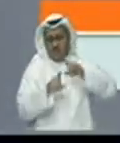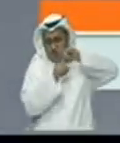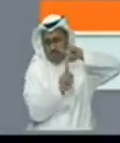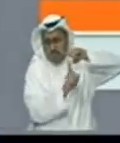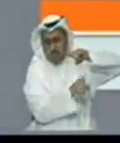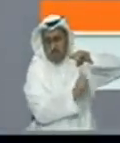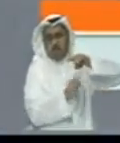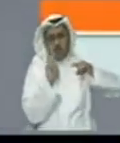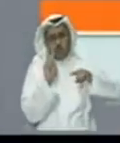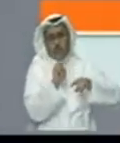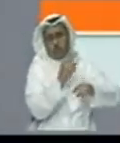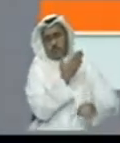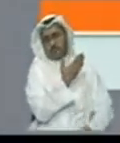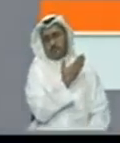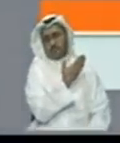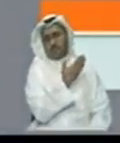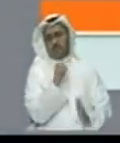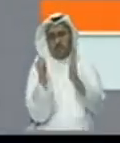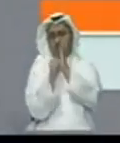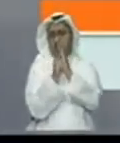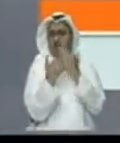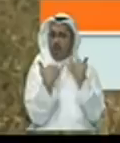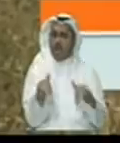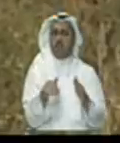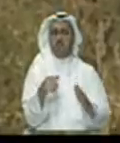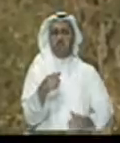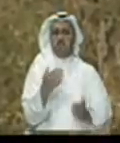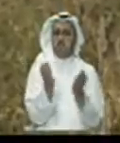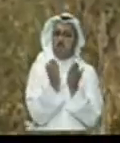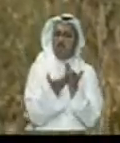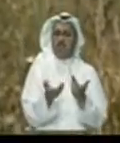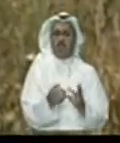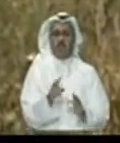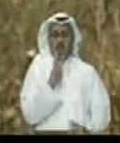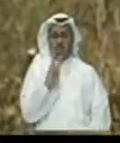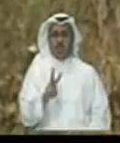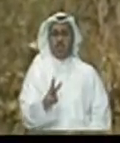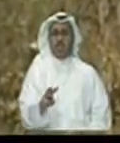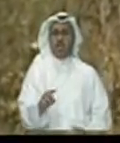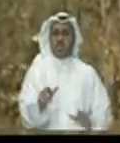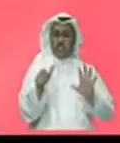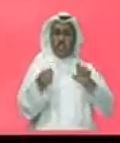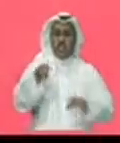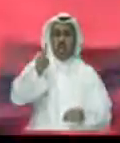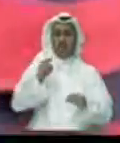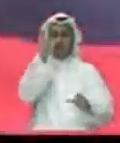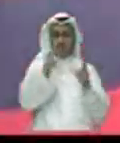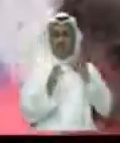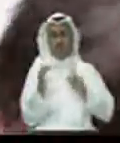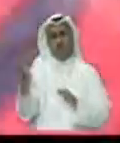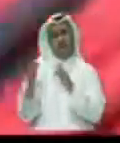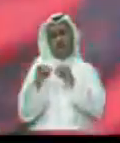من المستشفيات، وأيضا تسبب بنزوح 330 ألف شخص إلى مناطق أكثر